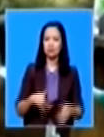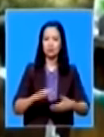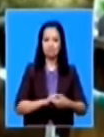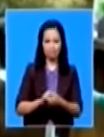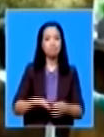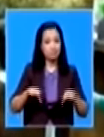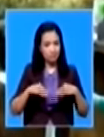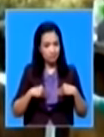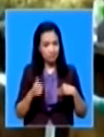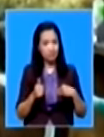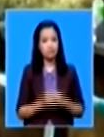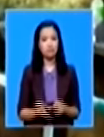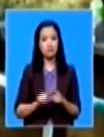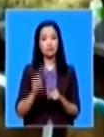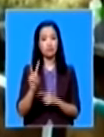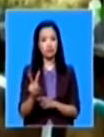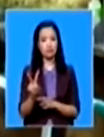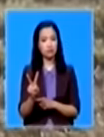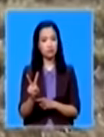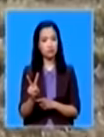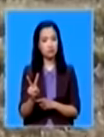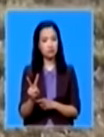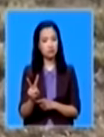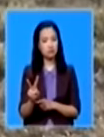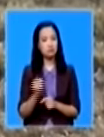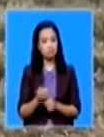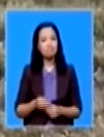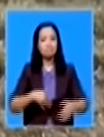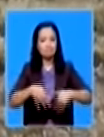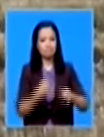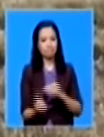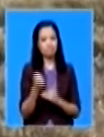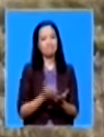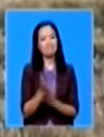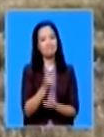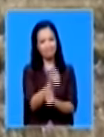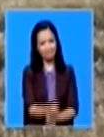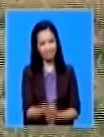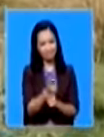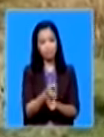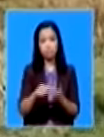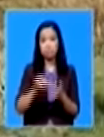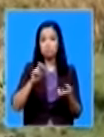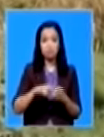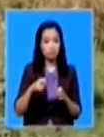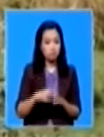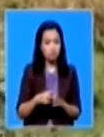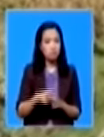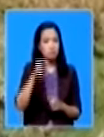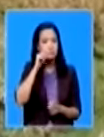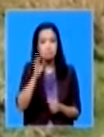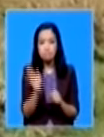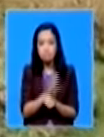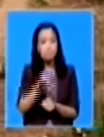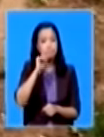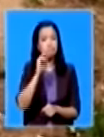เขารับได้อันที่2ก็ไปเรื่องของการสร้างความแข็งในชุมชนในเรื่องของการเกษตรนะแก้ปัญหาเรื่องน้ำแล้งน้